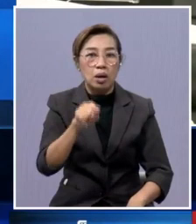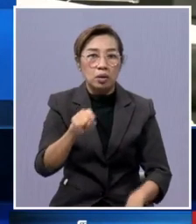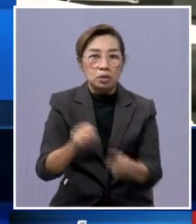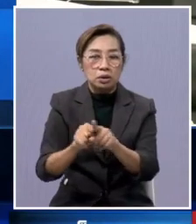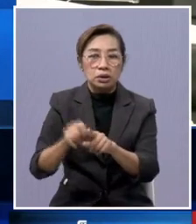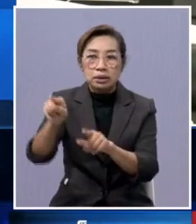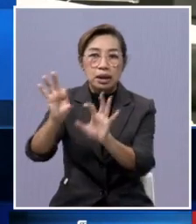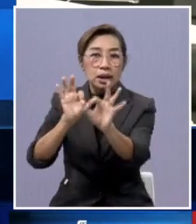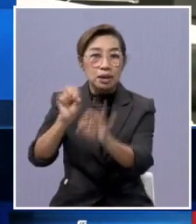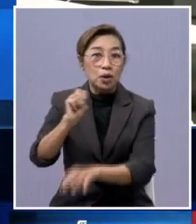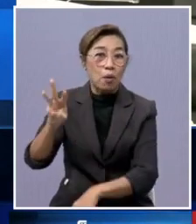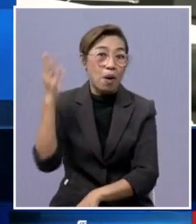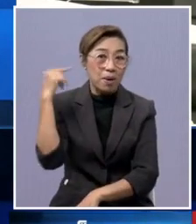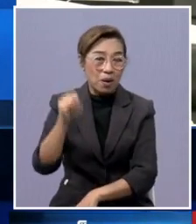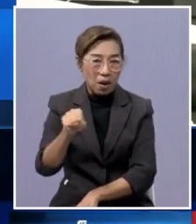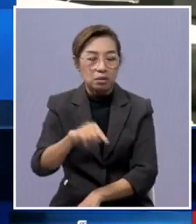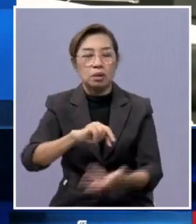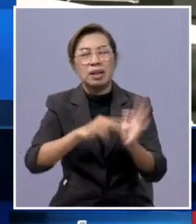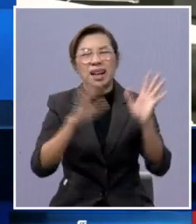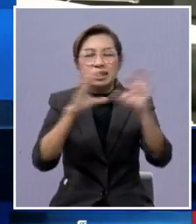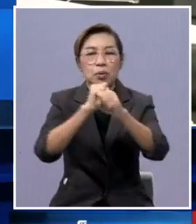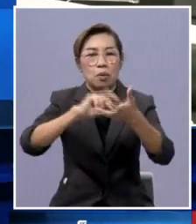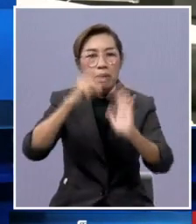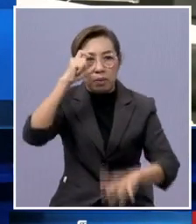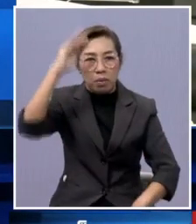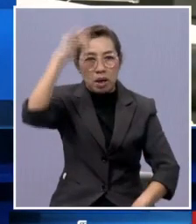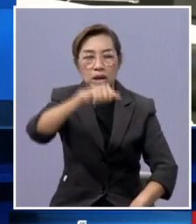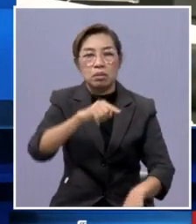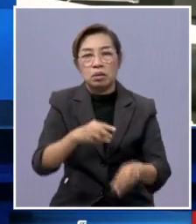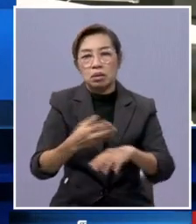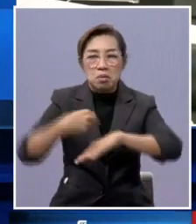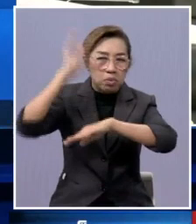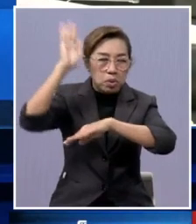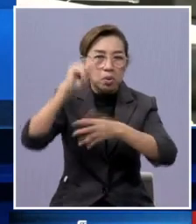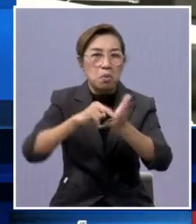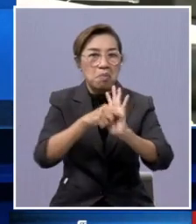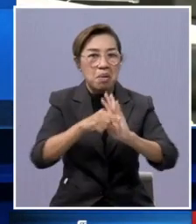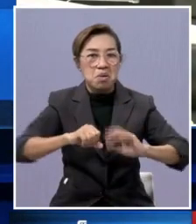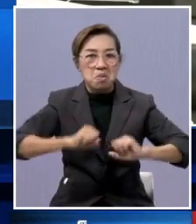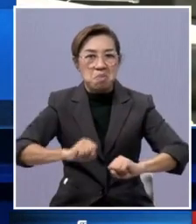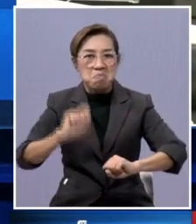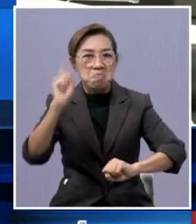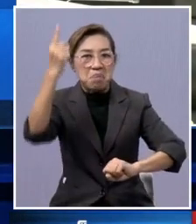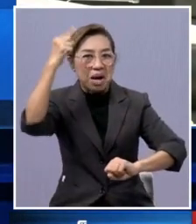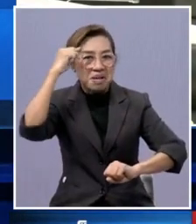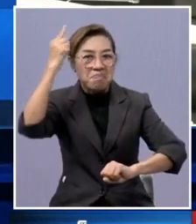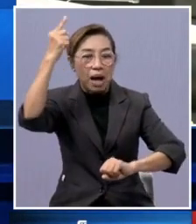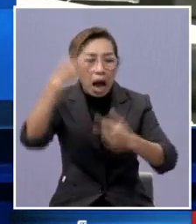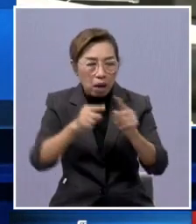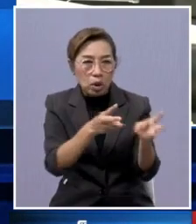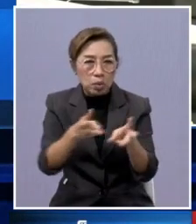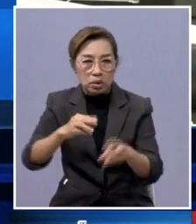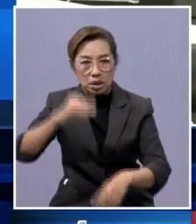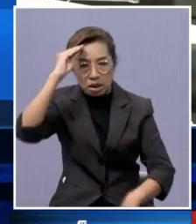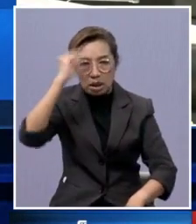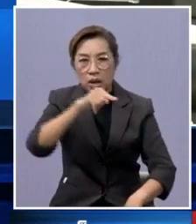มองว่าวิธีการอภิปรายของคุณรังสิมันโรมอ่ะเป็นการเล่นการเมืองสกปรกอ้างว่าเป็นคนรุ่นใหม่แต่ยังใช้ิวิธีสกปรกมากเอา